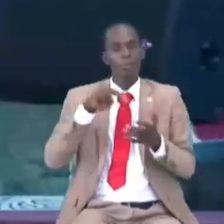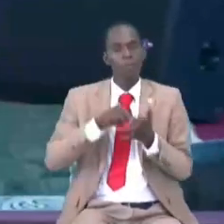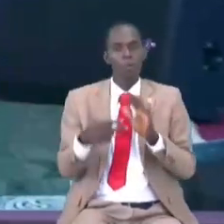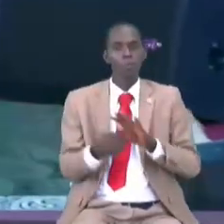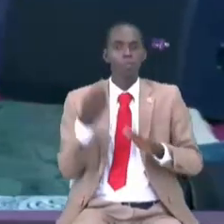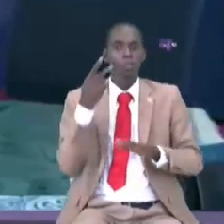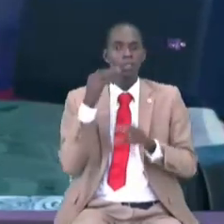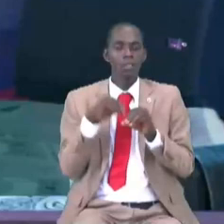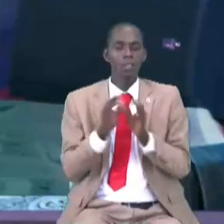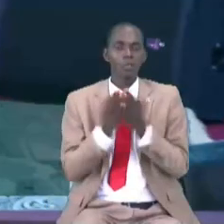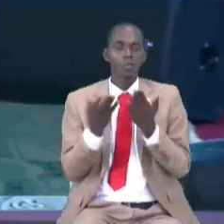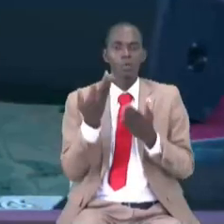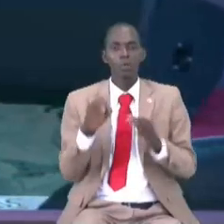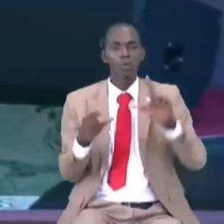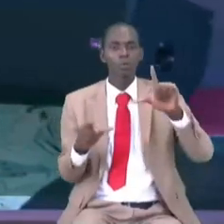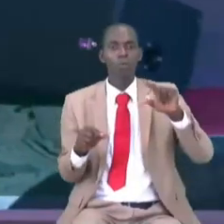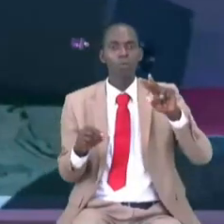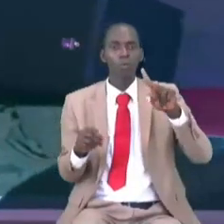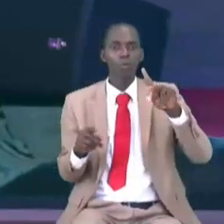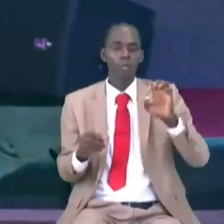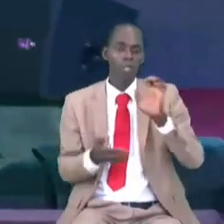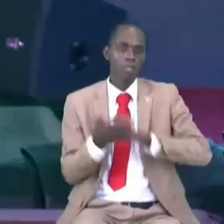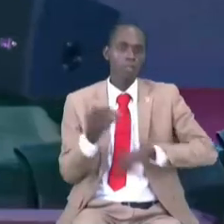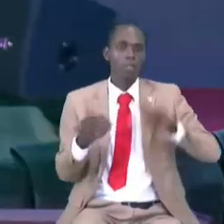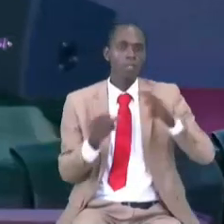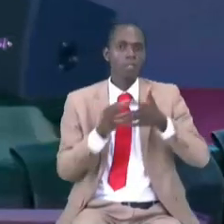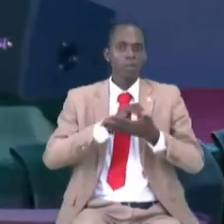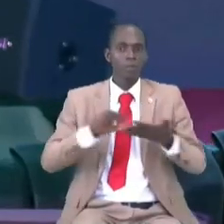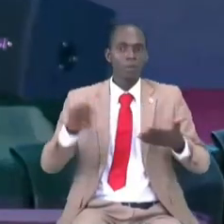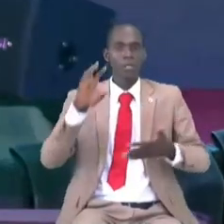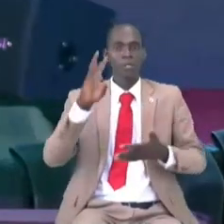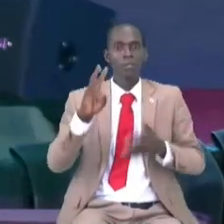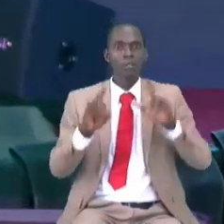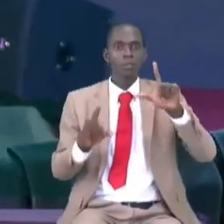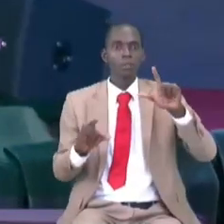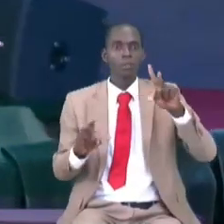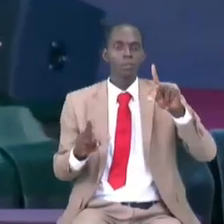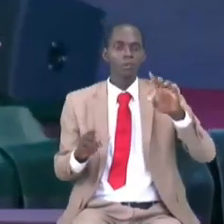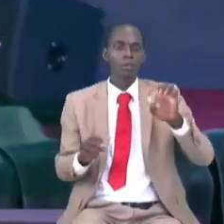verset 6. En Luc chapitre 3, verset 6.